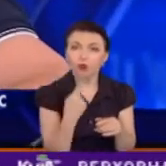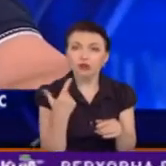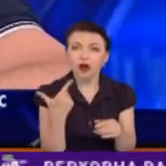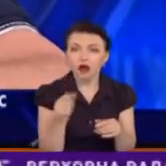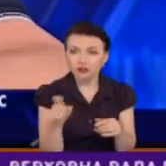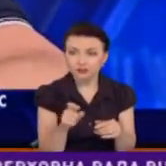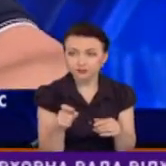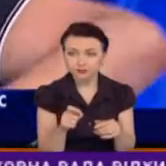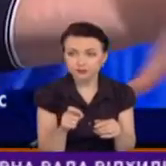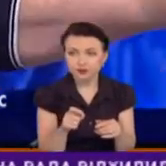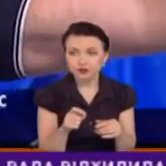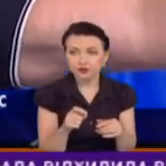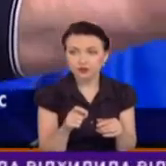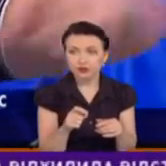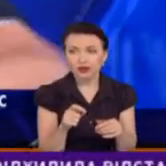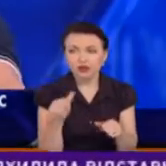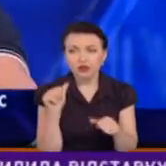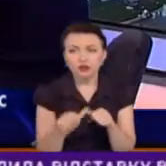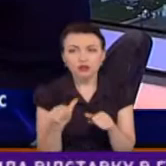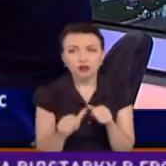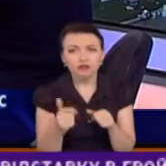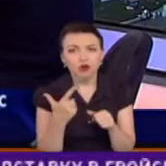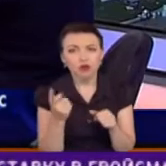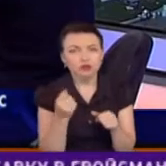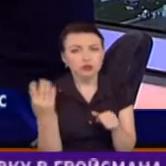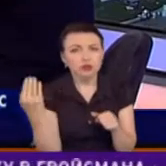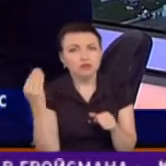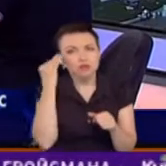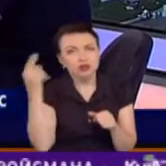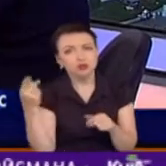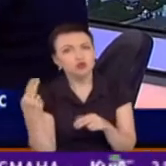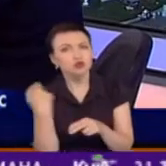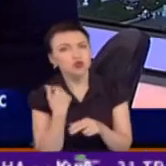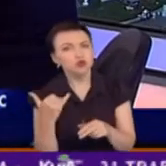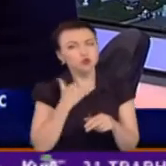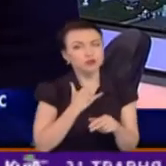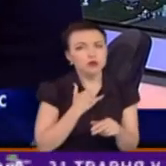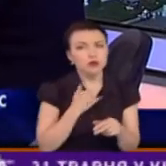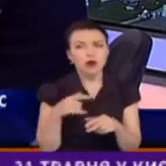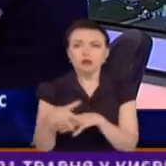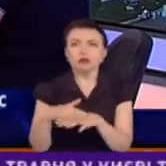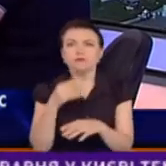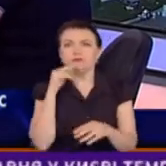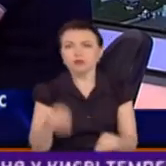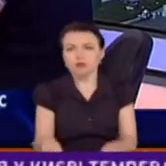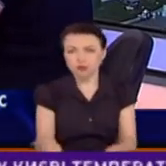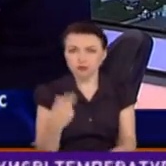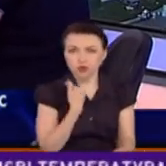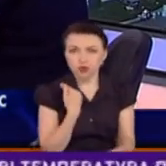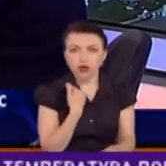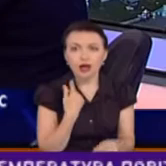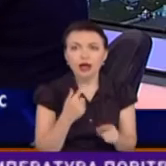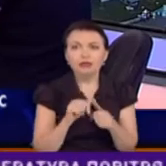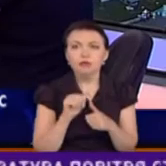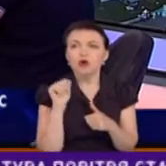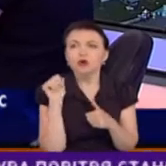них взагалі НАК «Нафтогаз» вважає, що облгази йому повинні, і все це рахується, що це населення заборгувало. Розумієте? Там